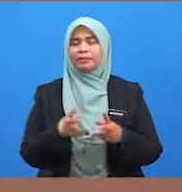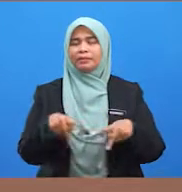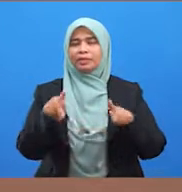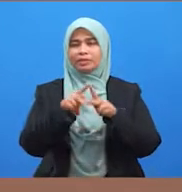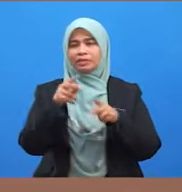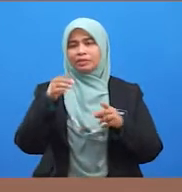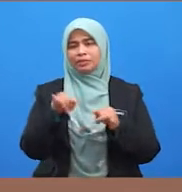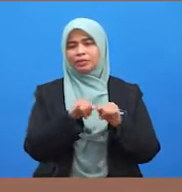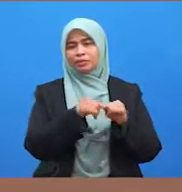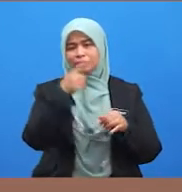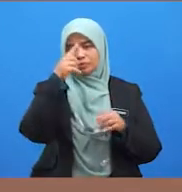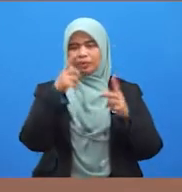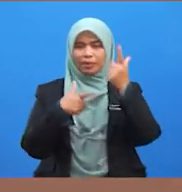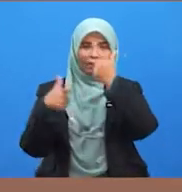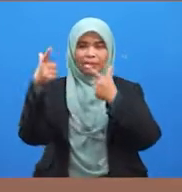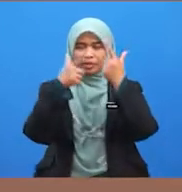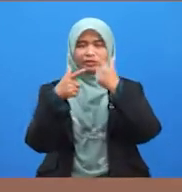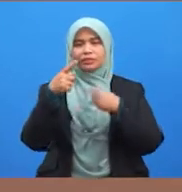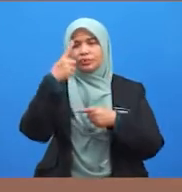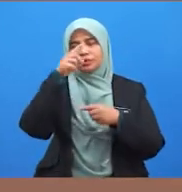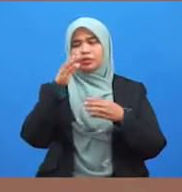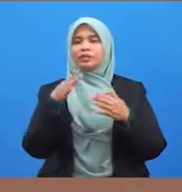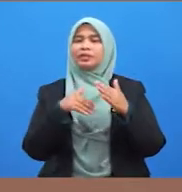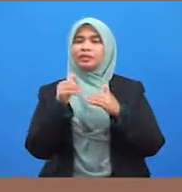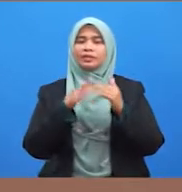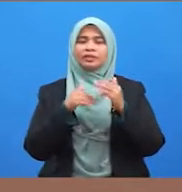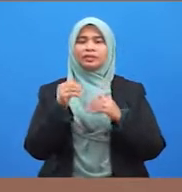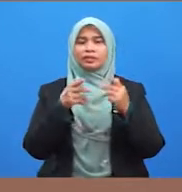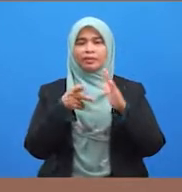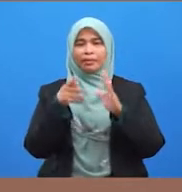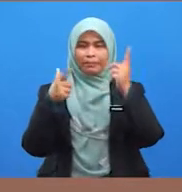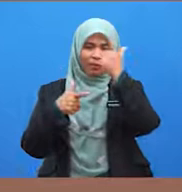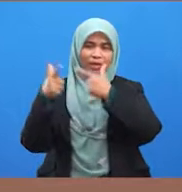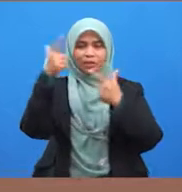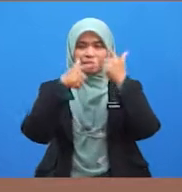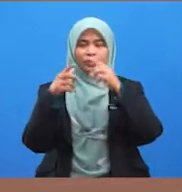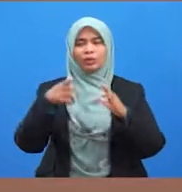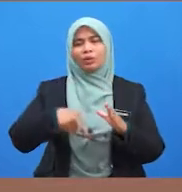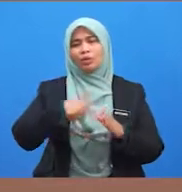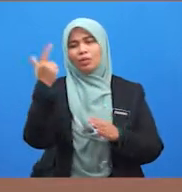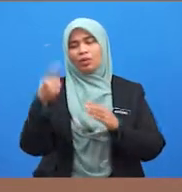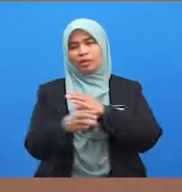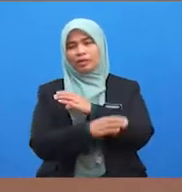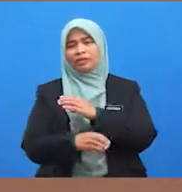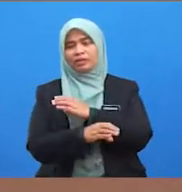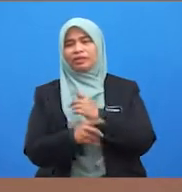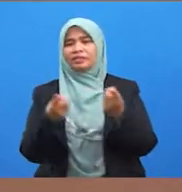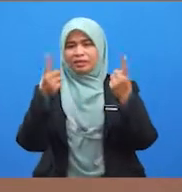pelancongan, terutamanya untuk keselesaan pelancong luar negara datang melancong ke Malaysia.